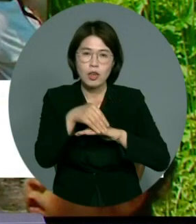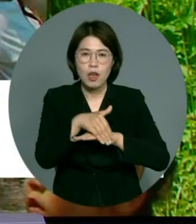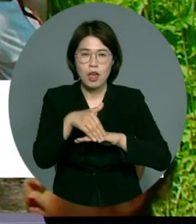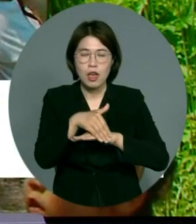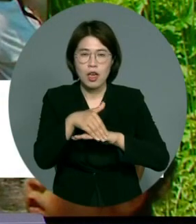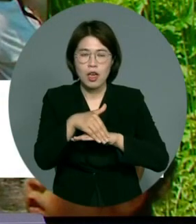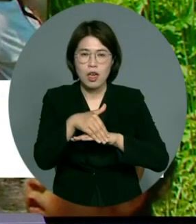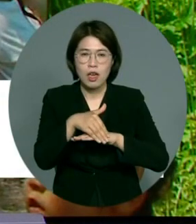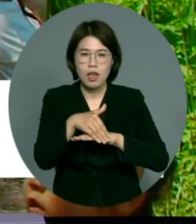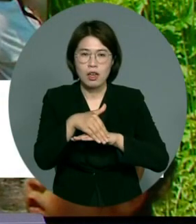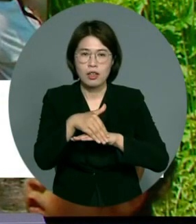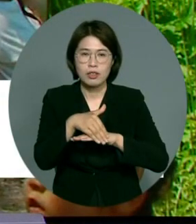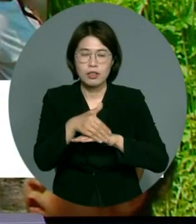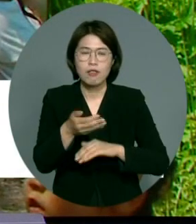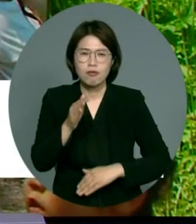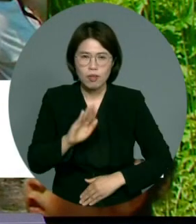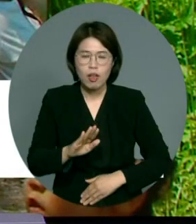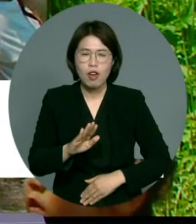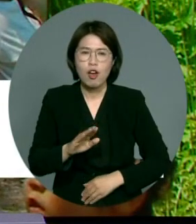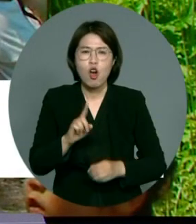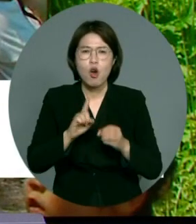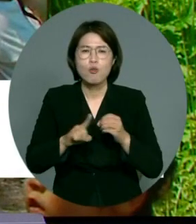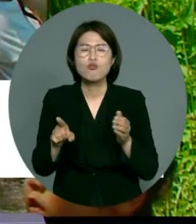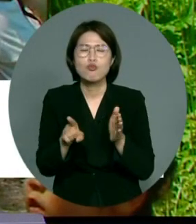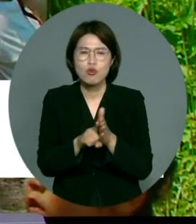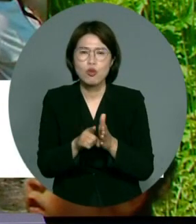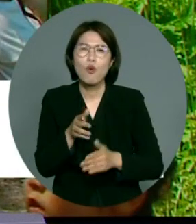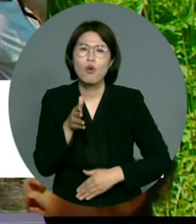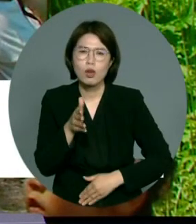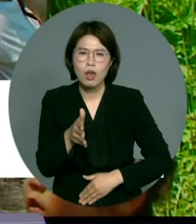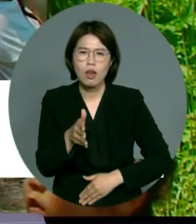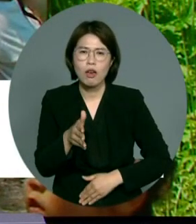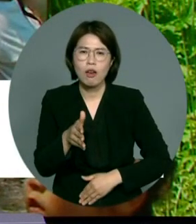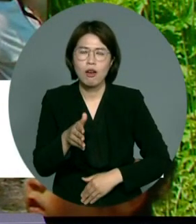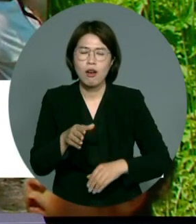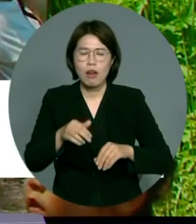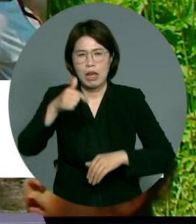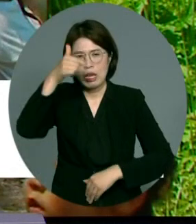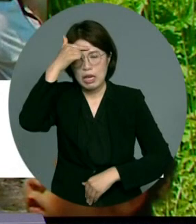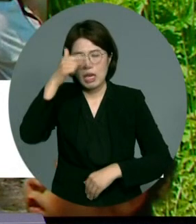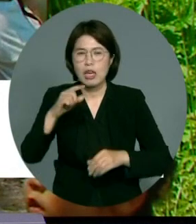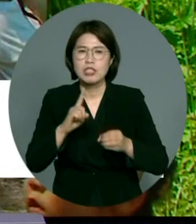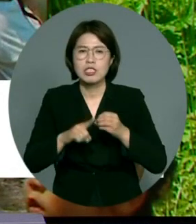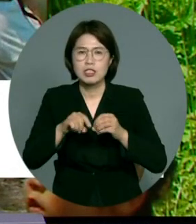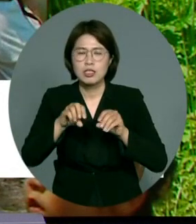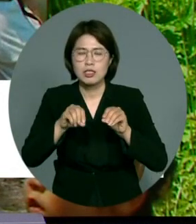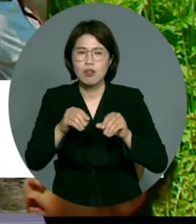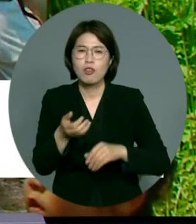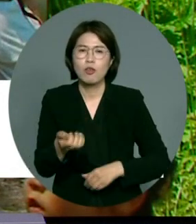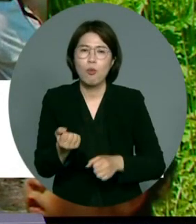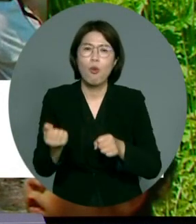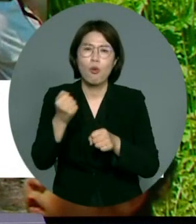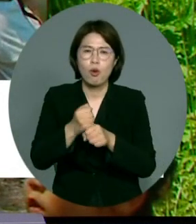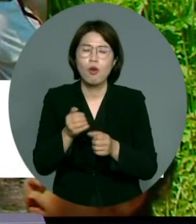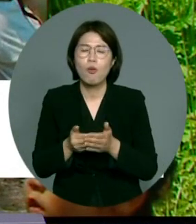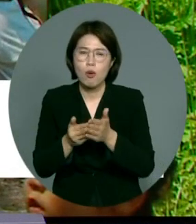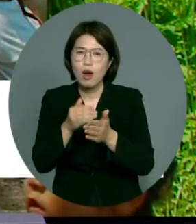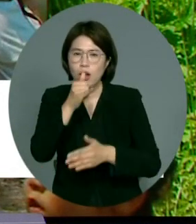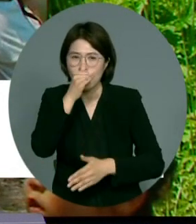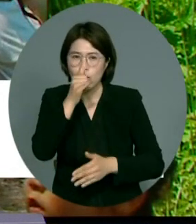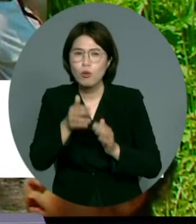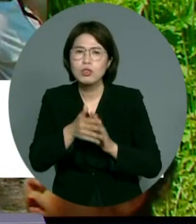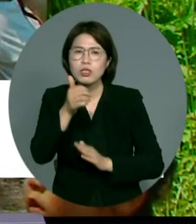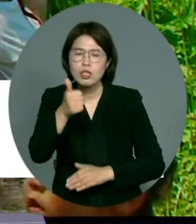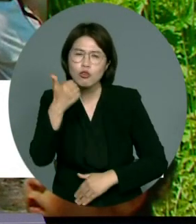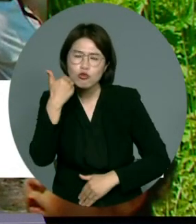있습니다 불교계가 역사 주변에 옛 절터 복원 을 요구하고 있고 7월에 취임한 의 신임 시장의 의중에